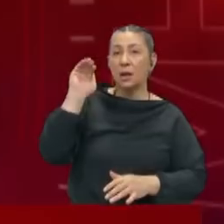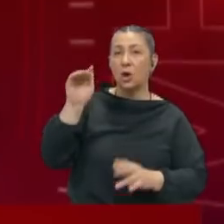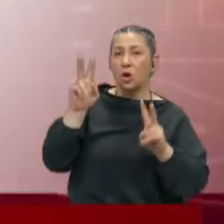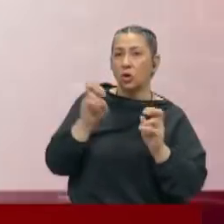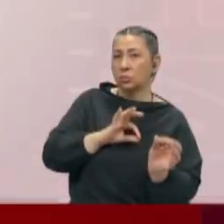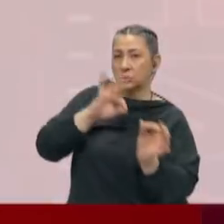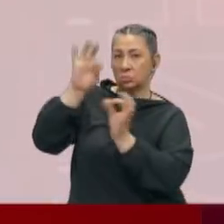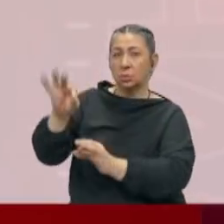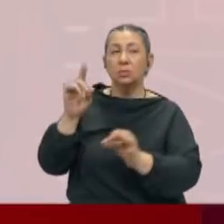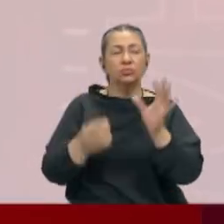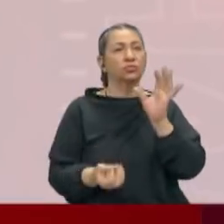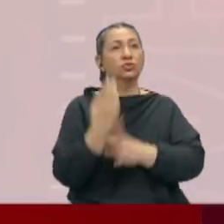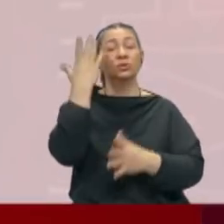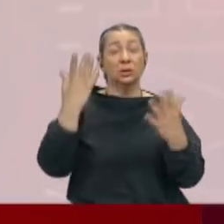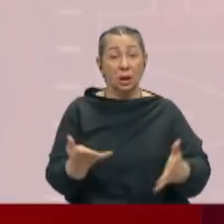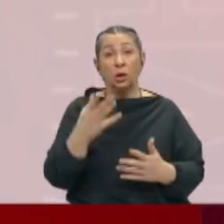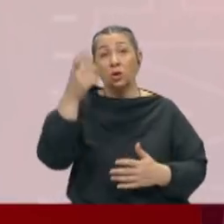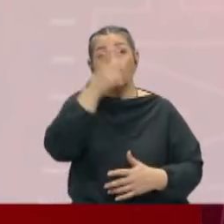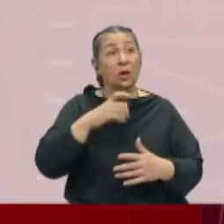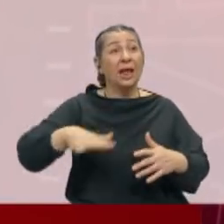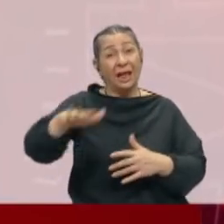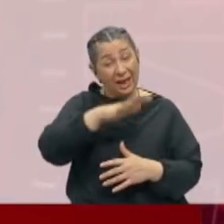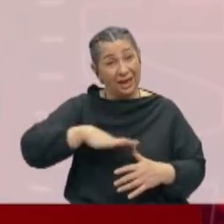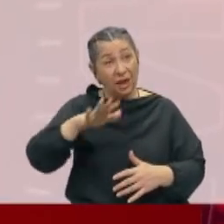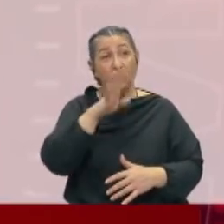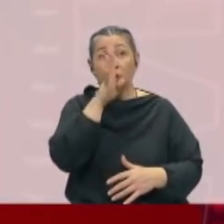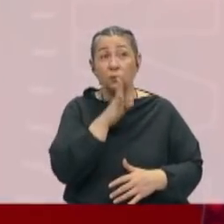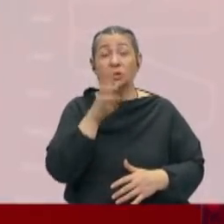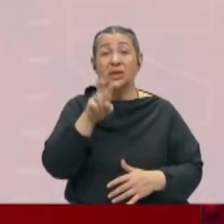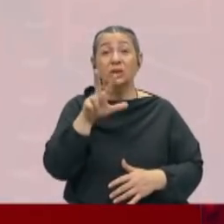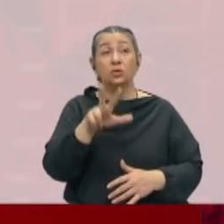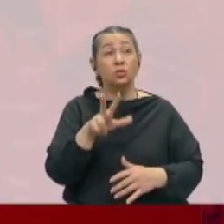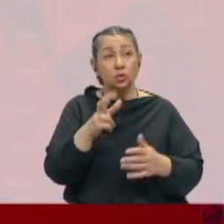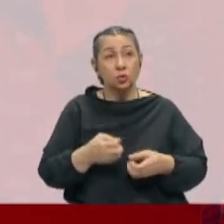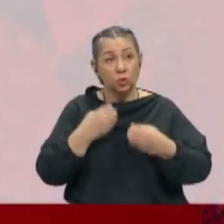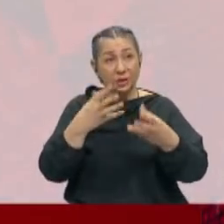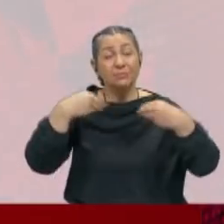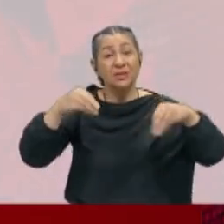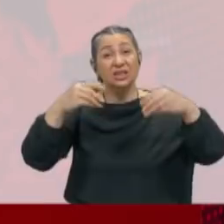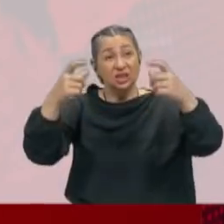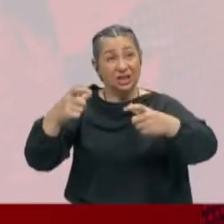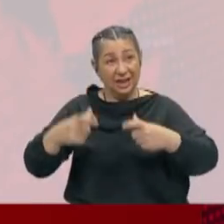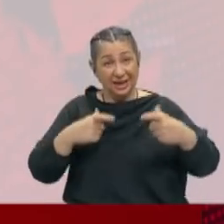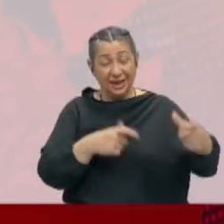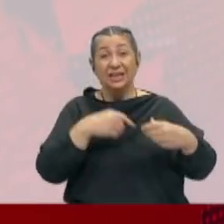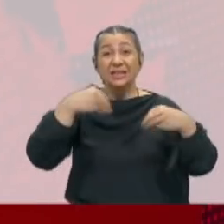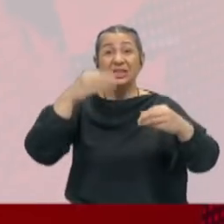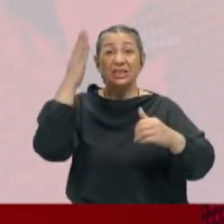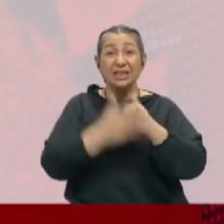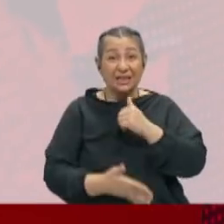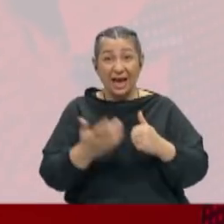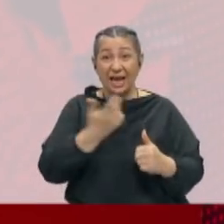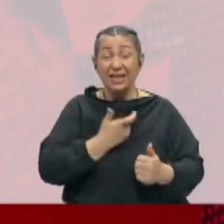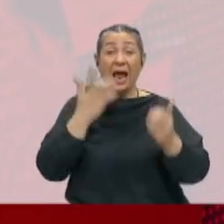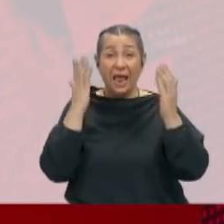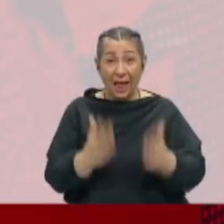konuyu iletince ortaya çıktı ki Türkiye genelinde 483 üretim ve satış yeriyle satışı yasaklayan